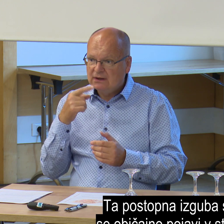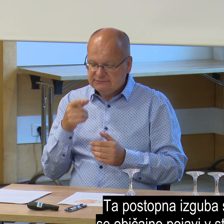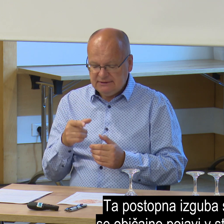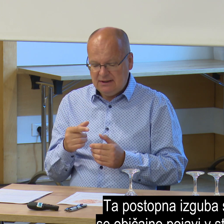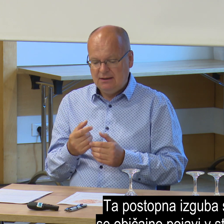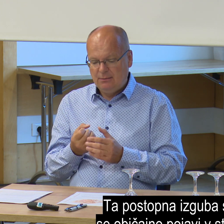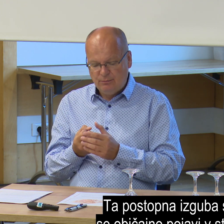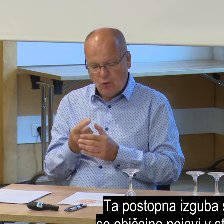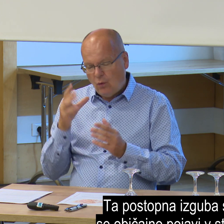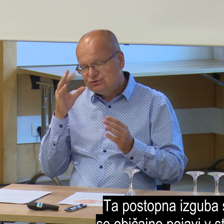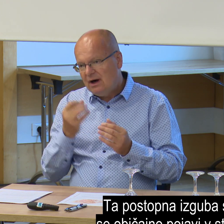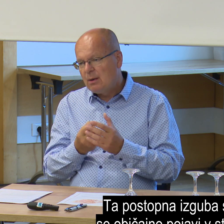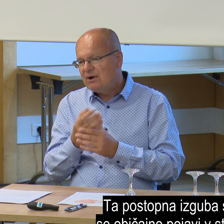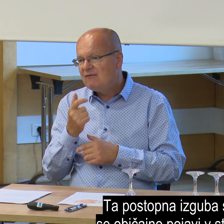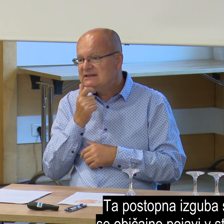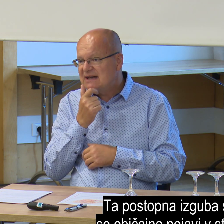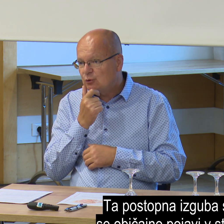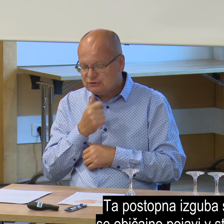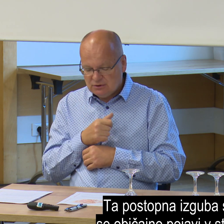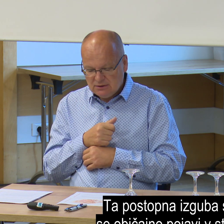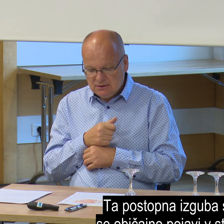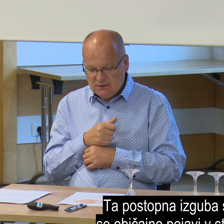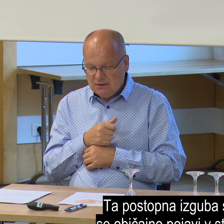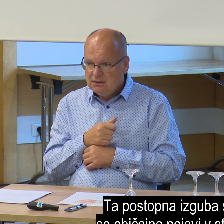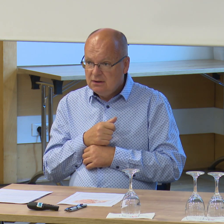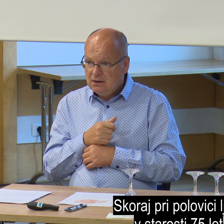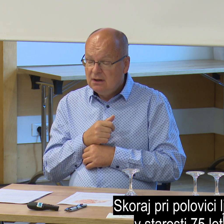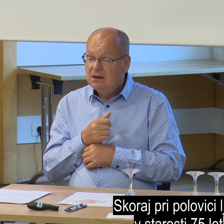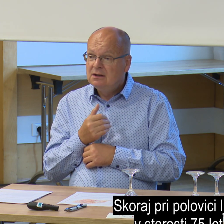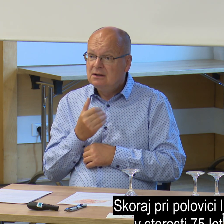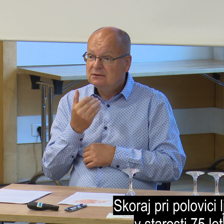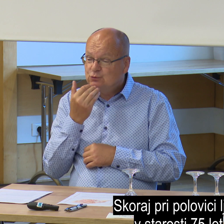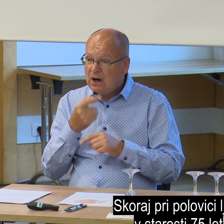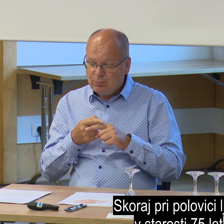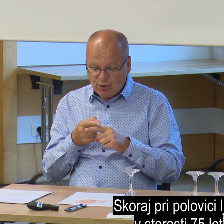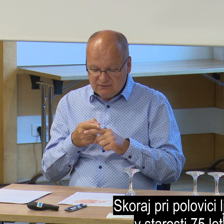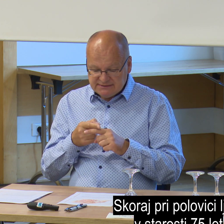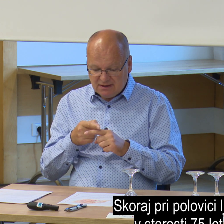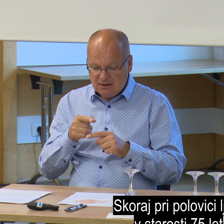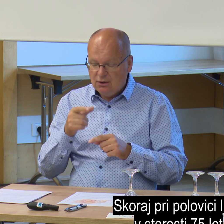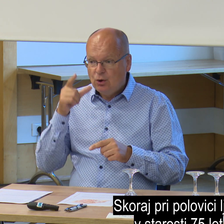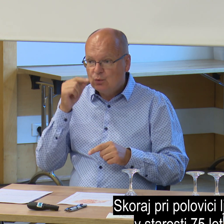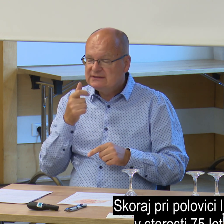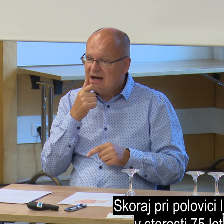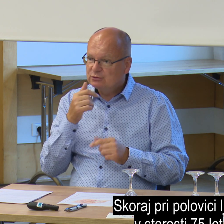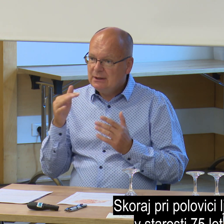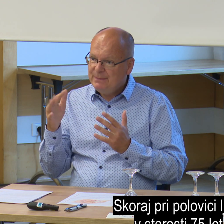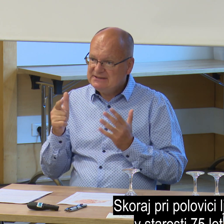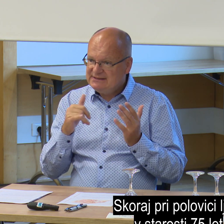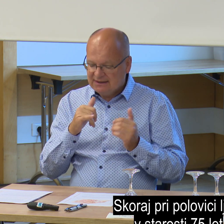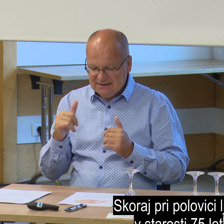Ta postopna izguba sluha se običajno pojavi v starosti in skoraj